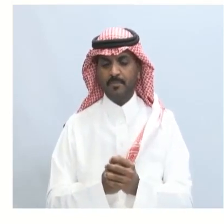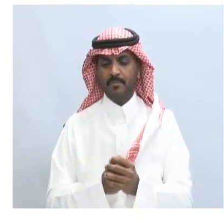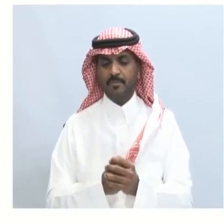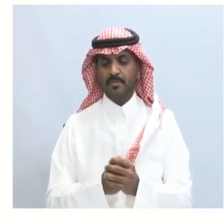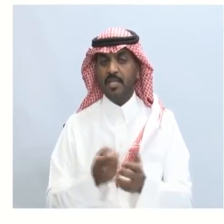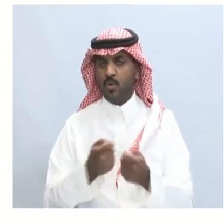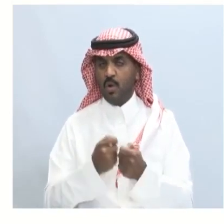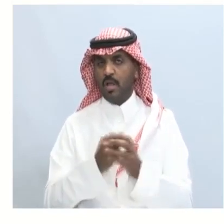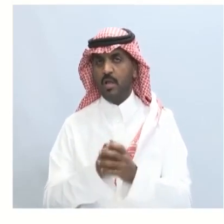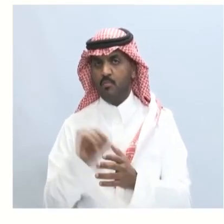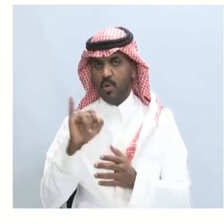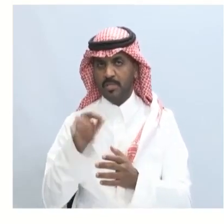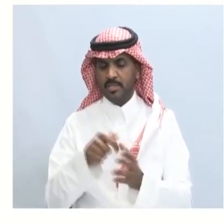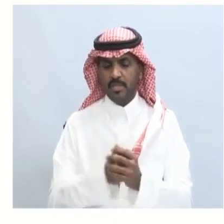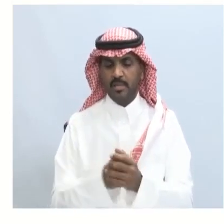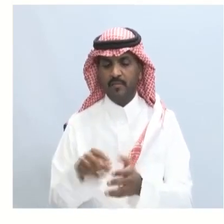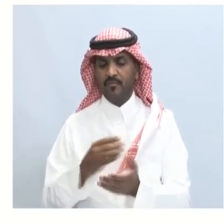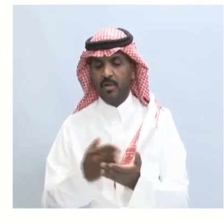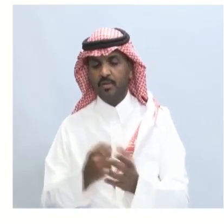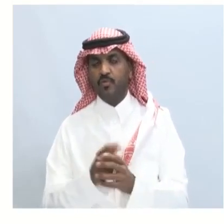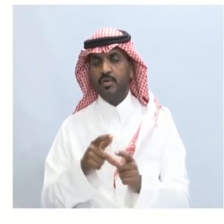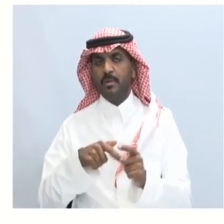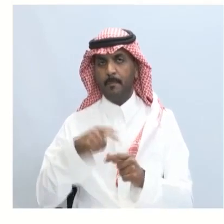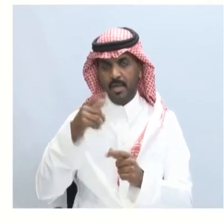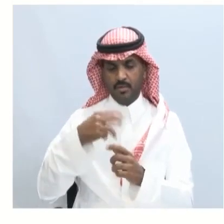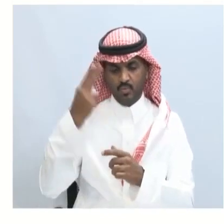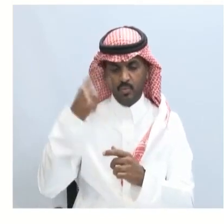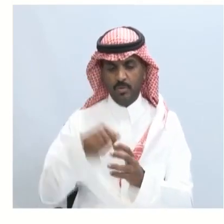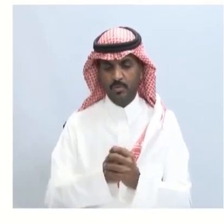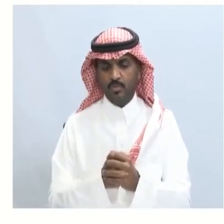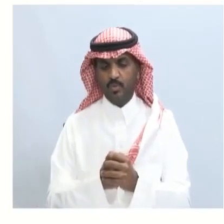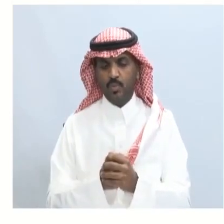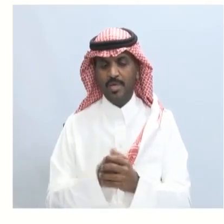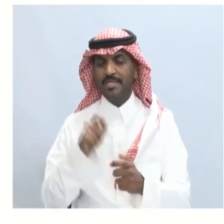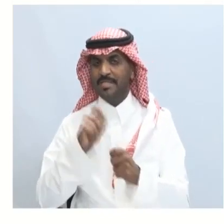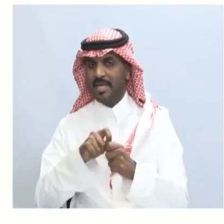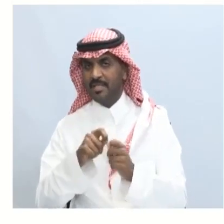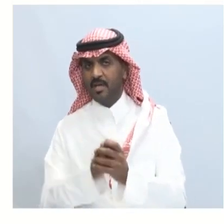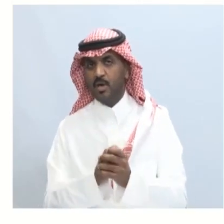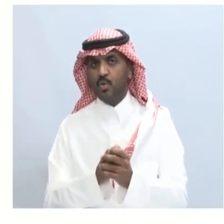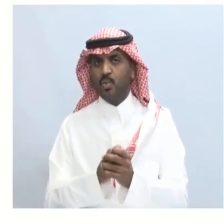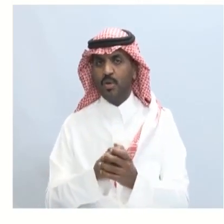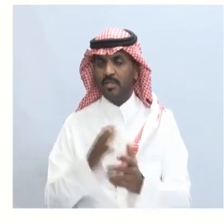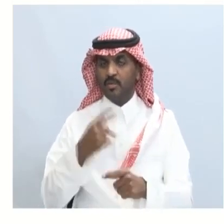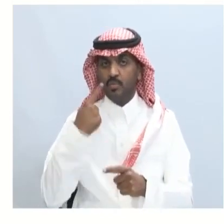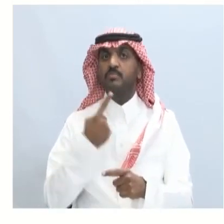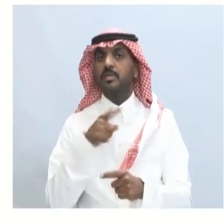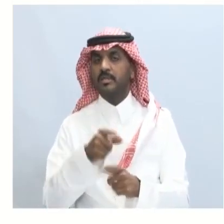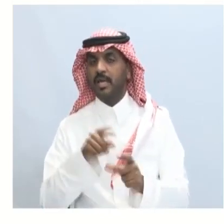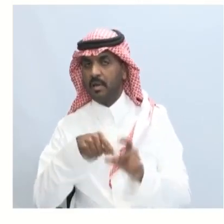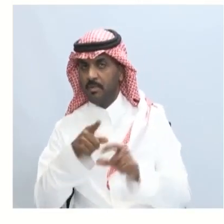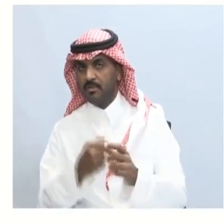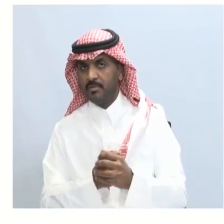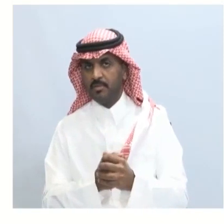تتولى مؤسسه فراغ توفير بيانات العنوان وصيانتها وتحديثها فاريد منك ان تكمل هذه الفراغات من